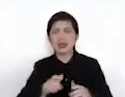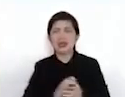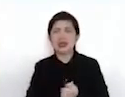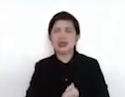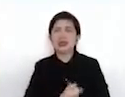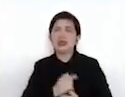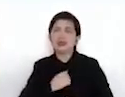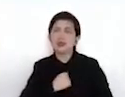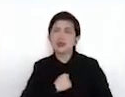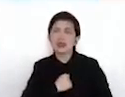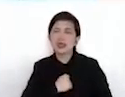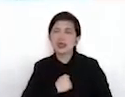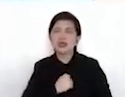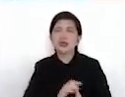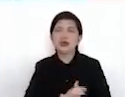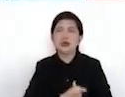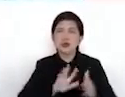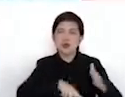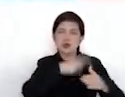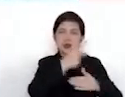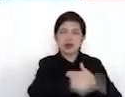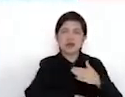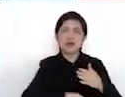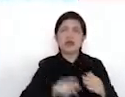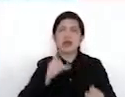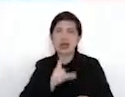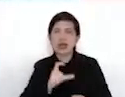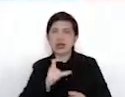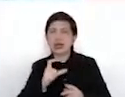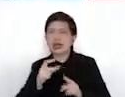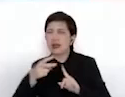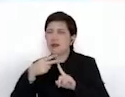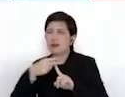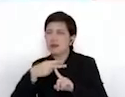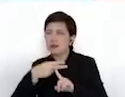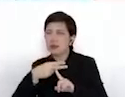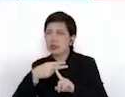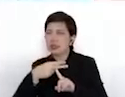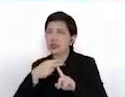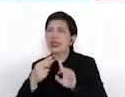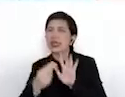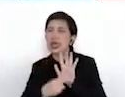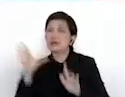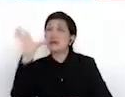free night Sebulan sekali di kecamatan beda dengan fre